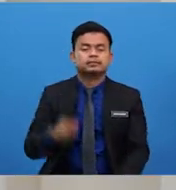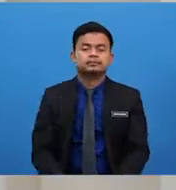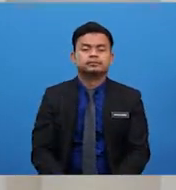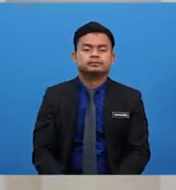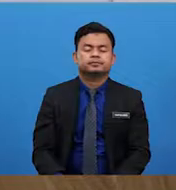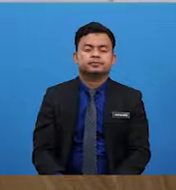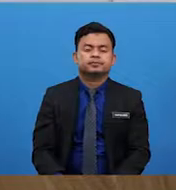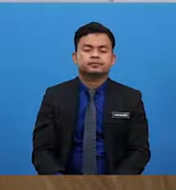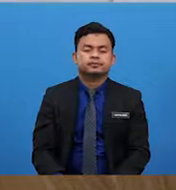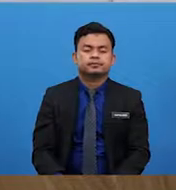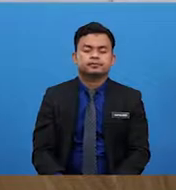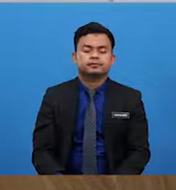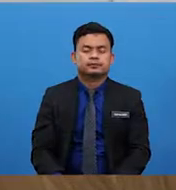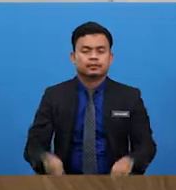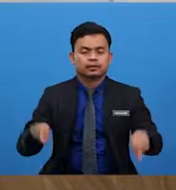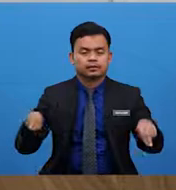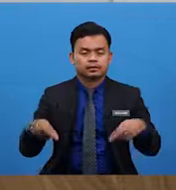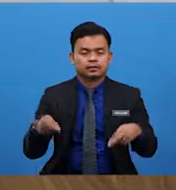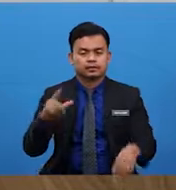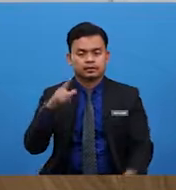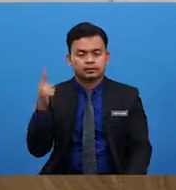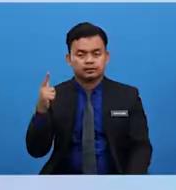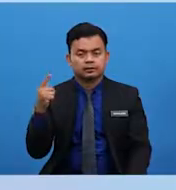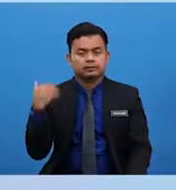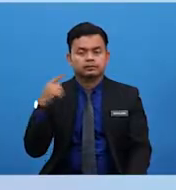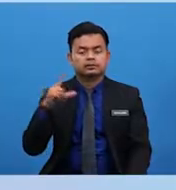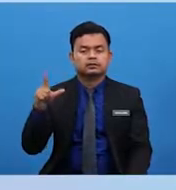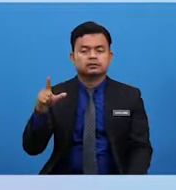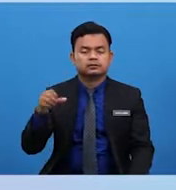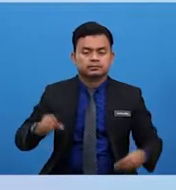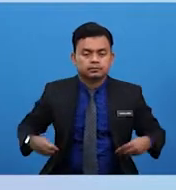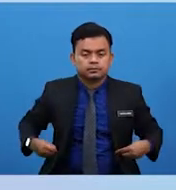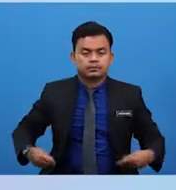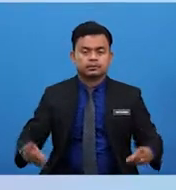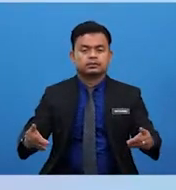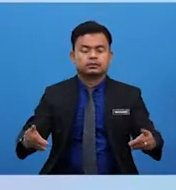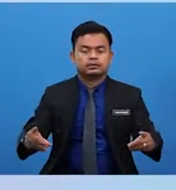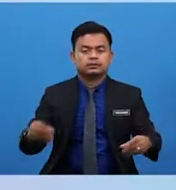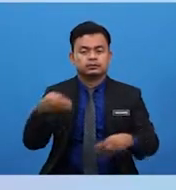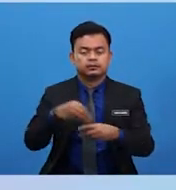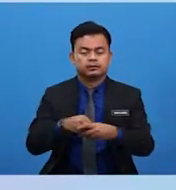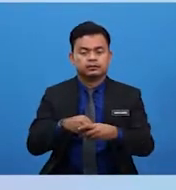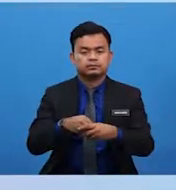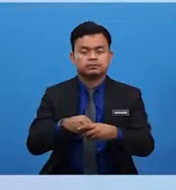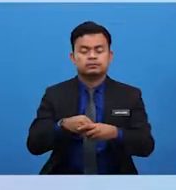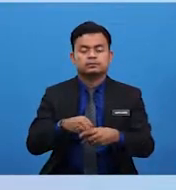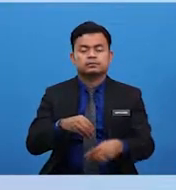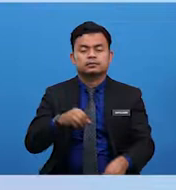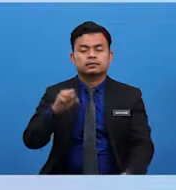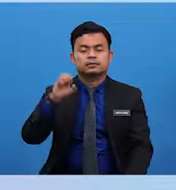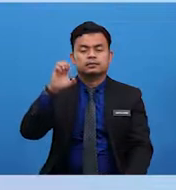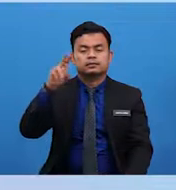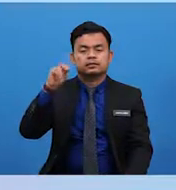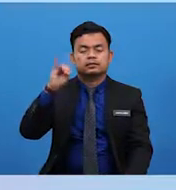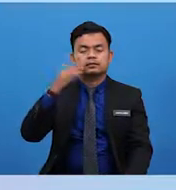ada satu lagi benci rekaan yang perlu mereka ketahuilah pergerakan yang dalam seni dijual Oke ia membawa maksud